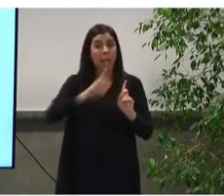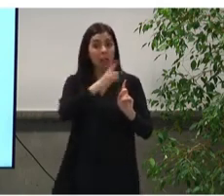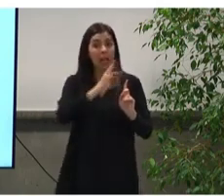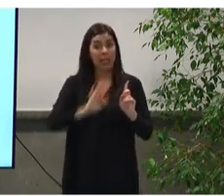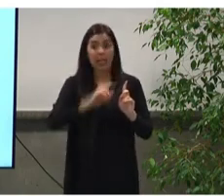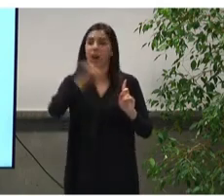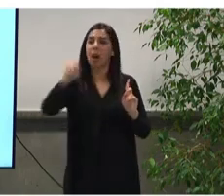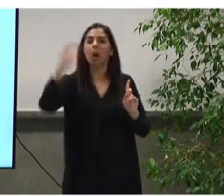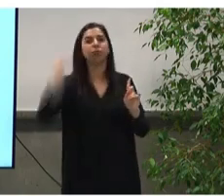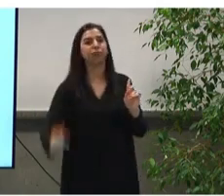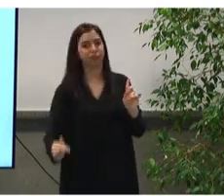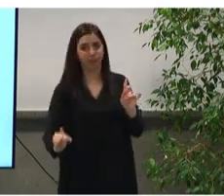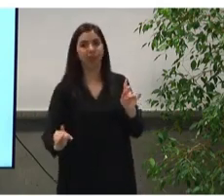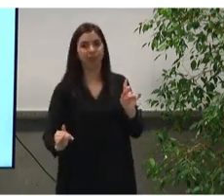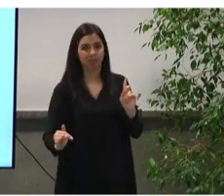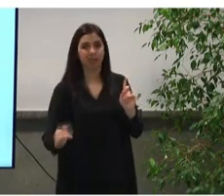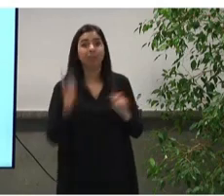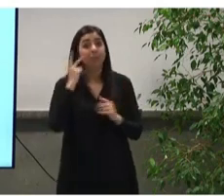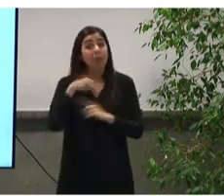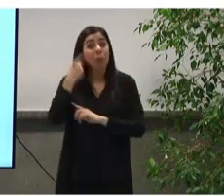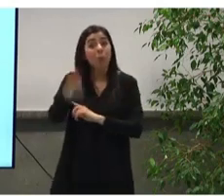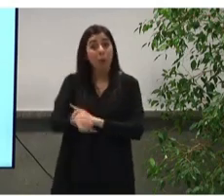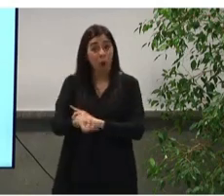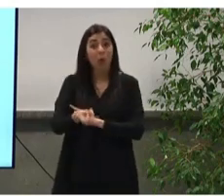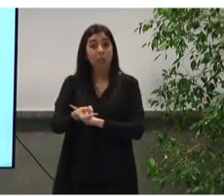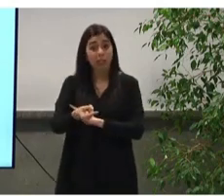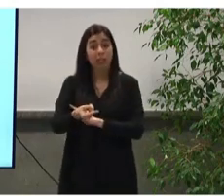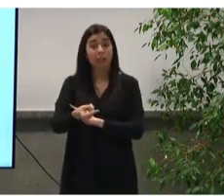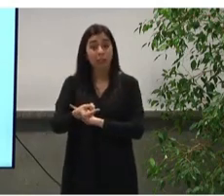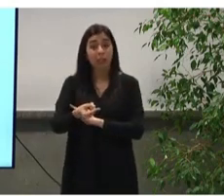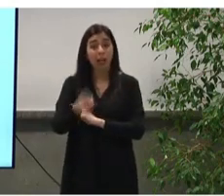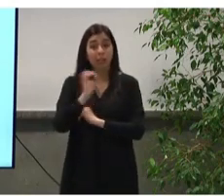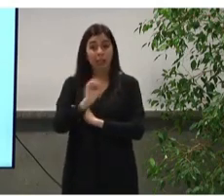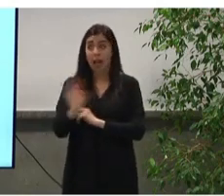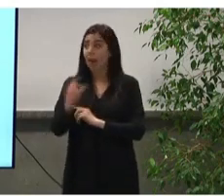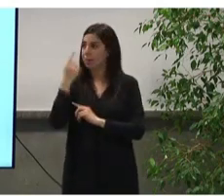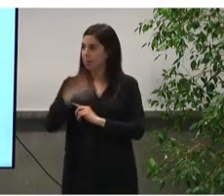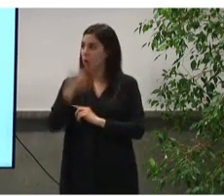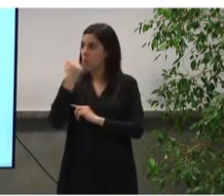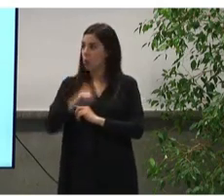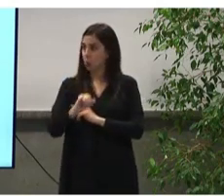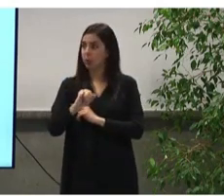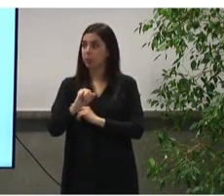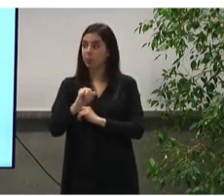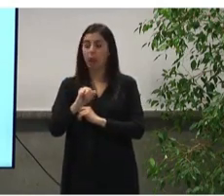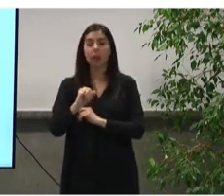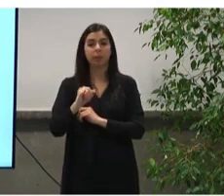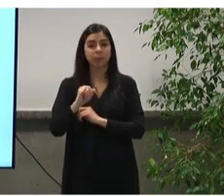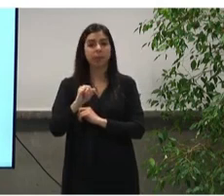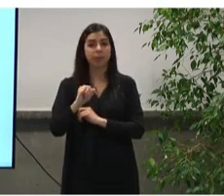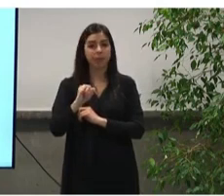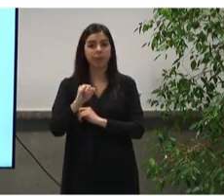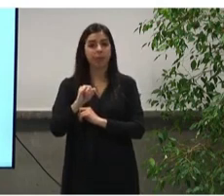dappertutto. E se vai alla prossima slide, che è pure l'ultima,